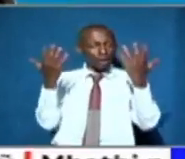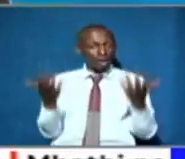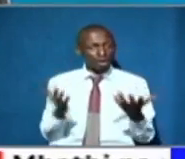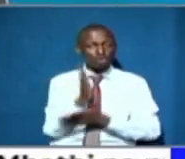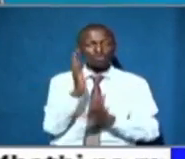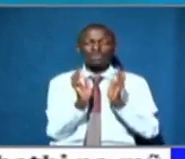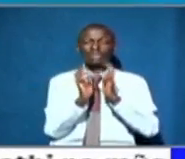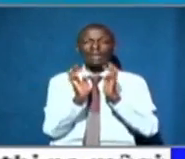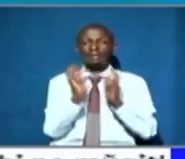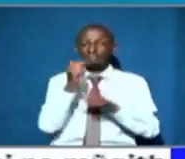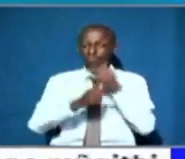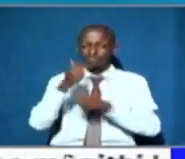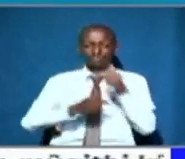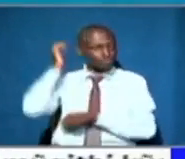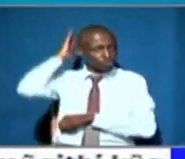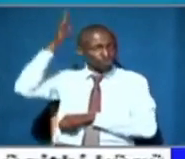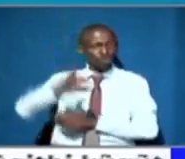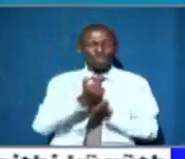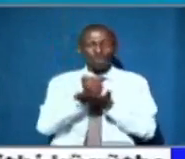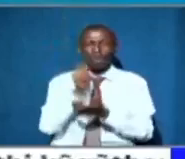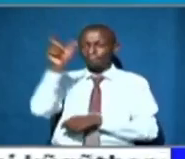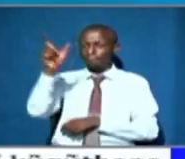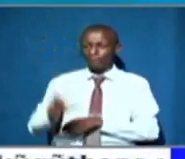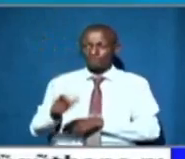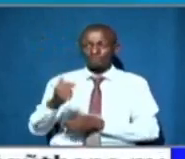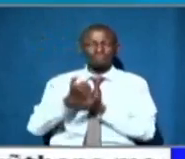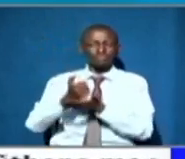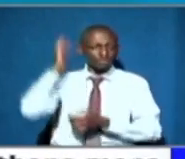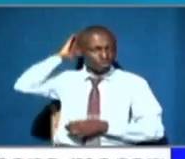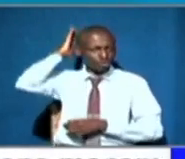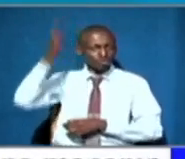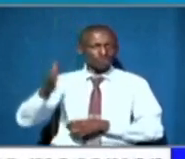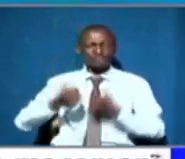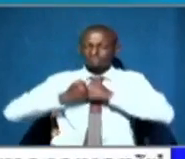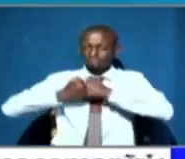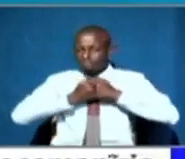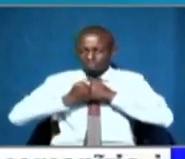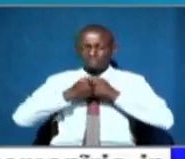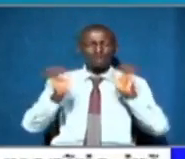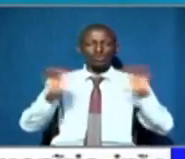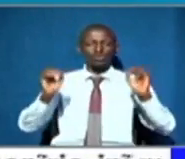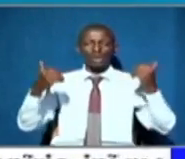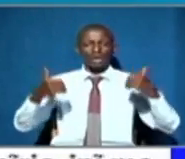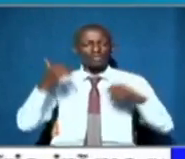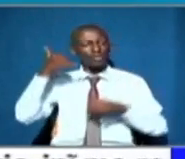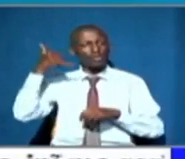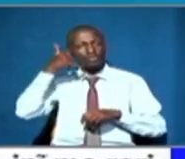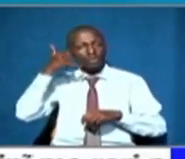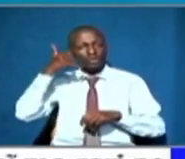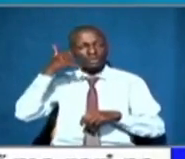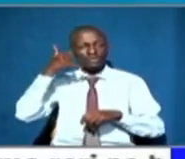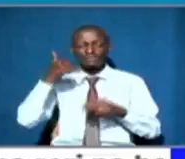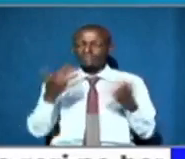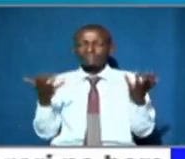nabere. Agikoro nuwati idhagi ya modu, no teidi ya dikoishi maudu timarito hena maudu makiri ya dhimu dagika emwe